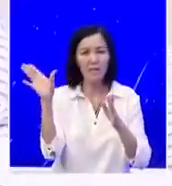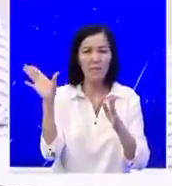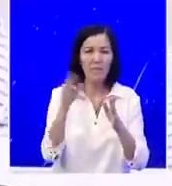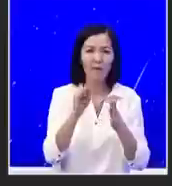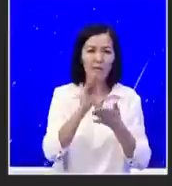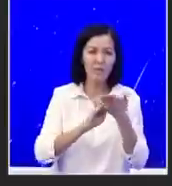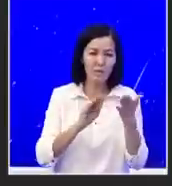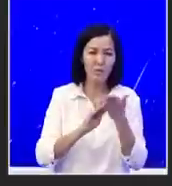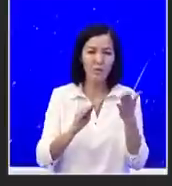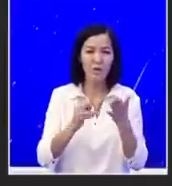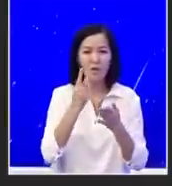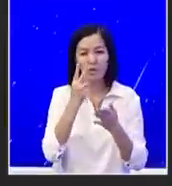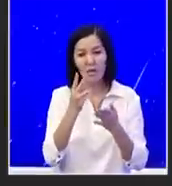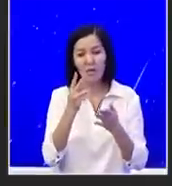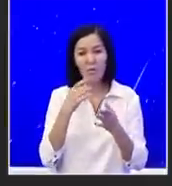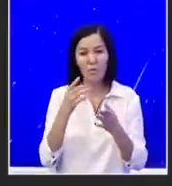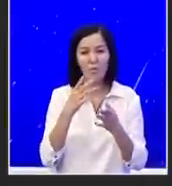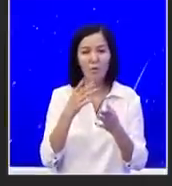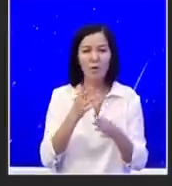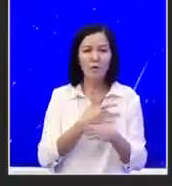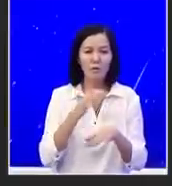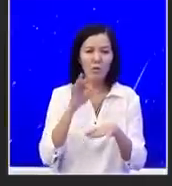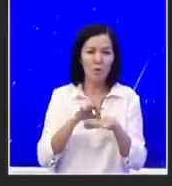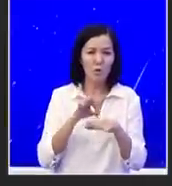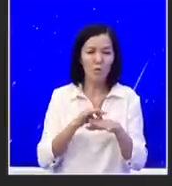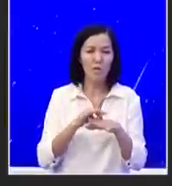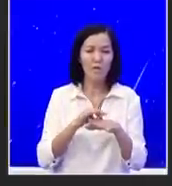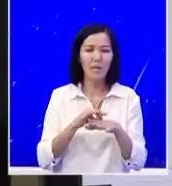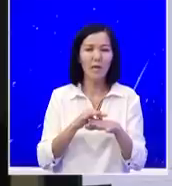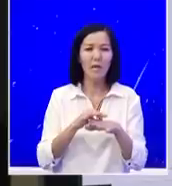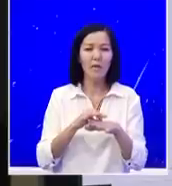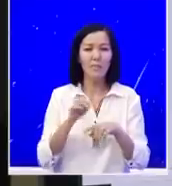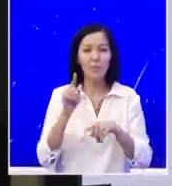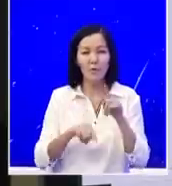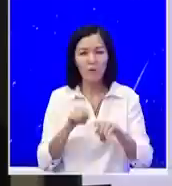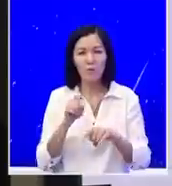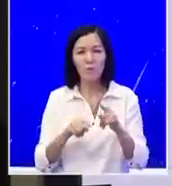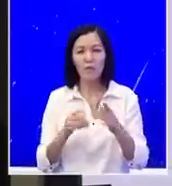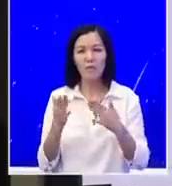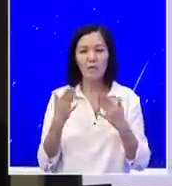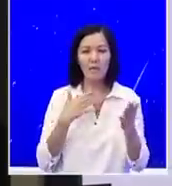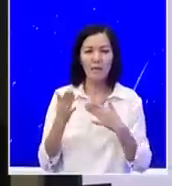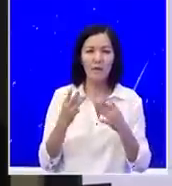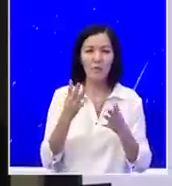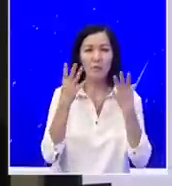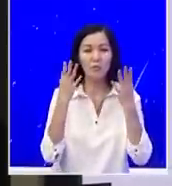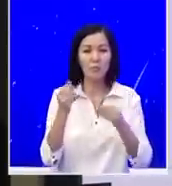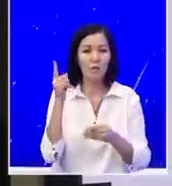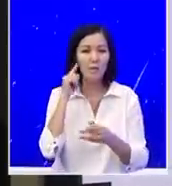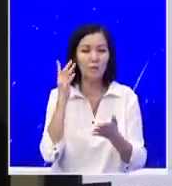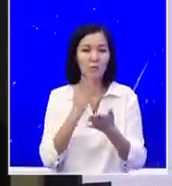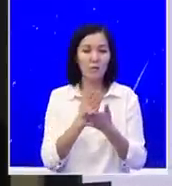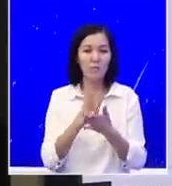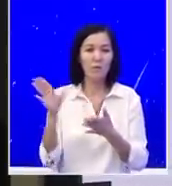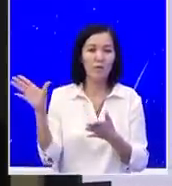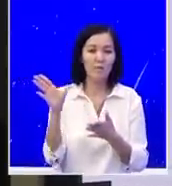комментарийлерді бейжай оқу мүмкін емес. Жүрегімді қан жылатады деген ағайынның өзара әңгімесін 3 күннен бері естудемін.